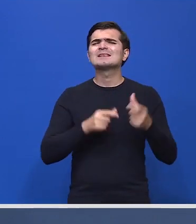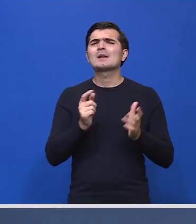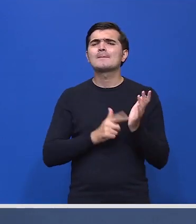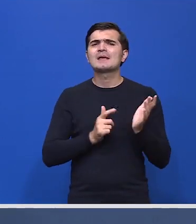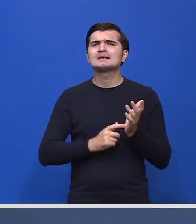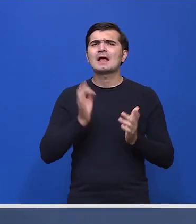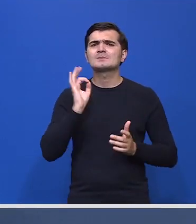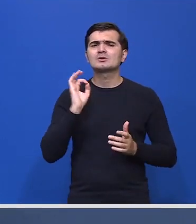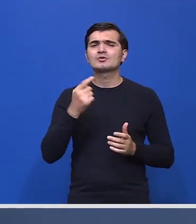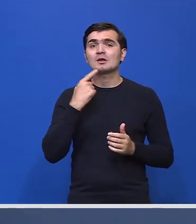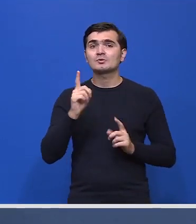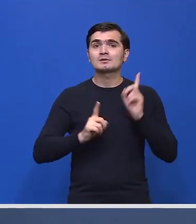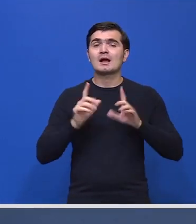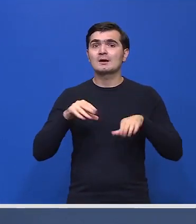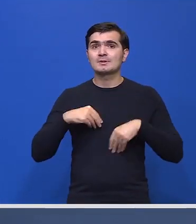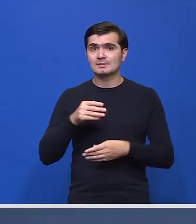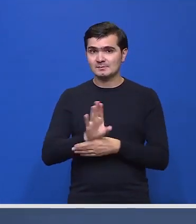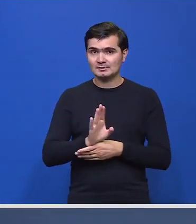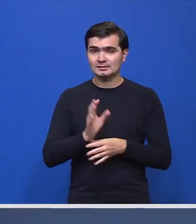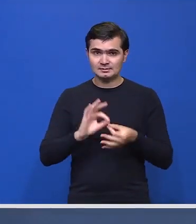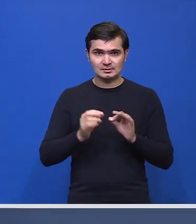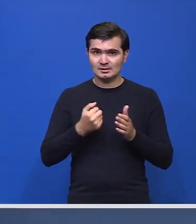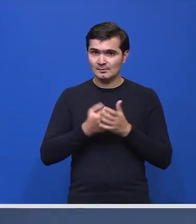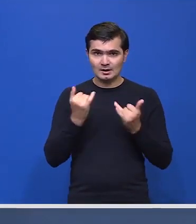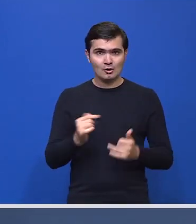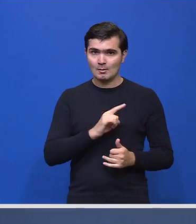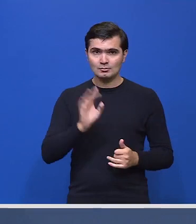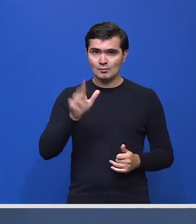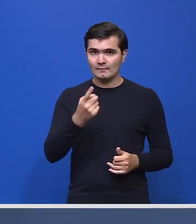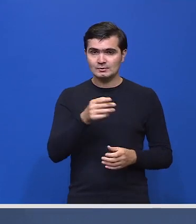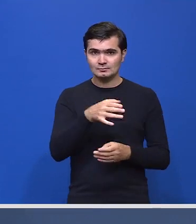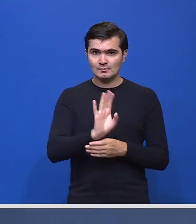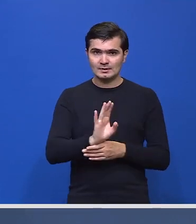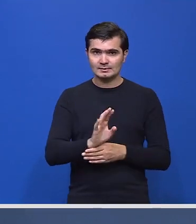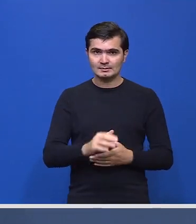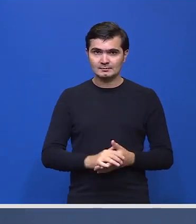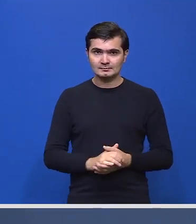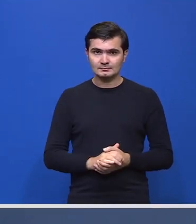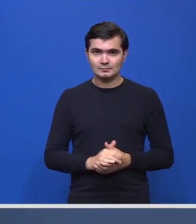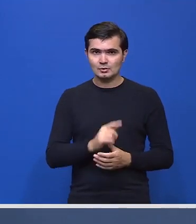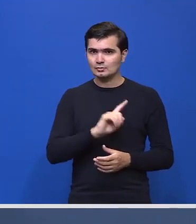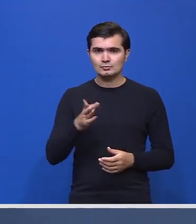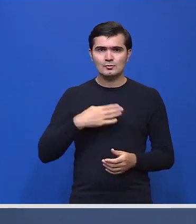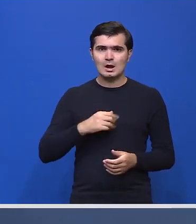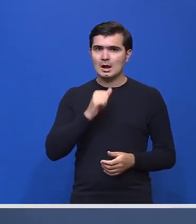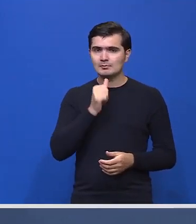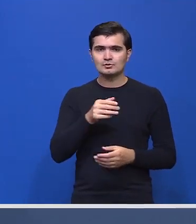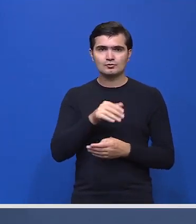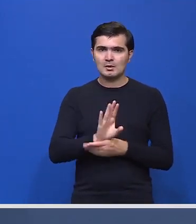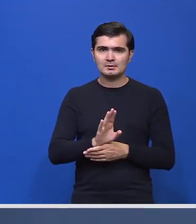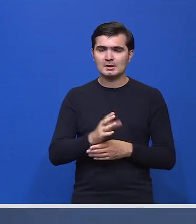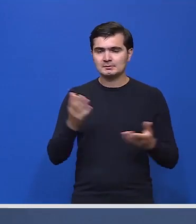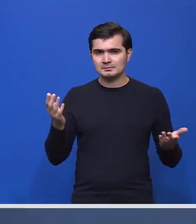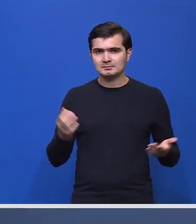speciale, spuneți că dacă o să primiți mandat, deci în privința asta deocamdată nu există nu aveți niciun mandat din nu partea premierului. Nu am niciun mandat,